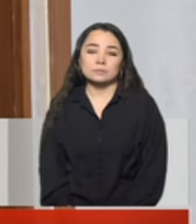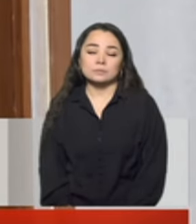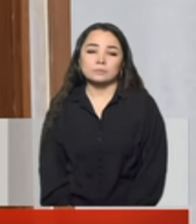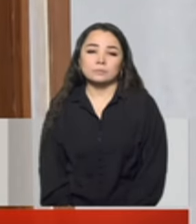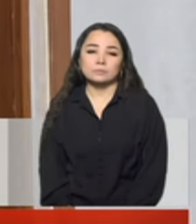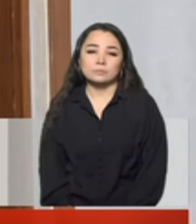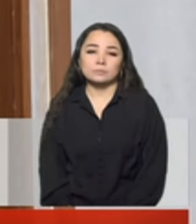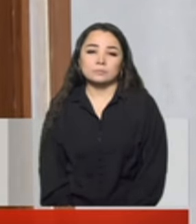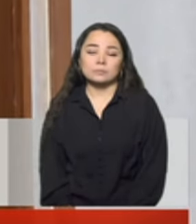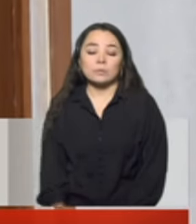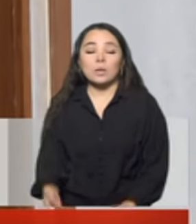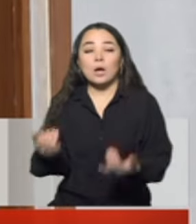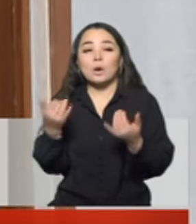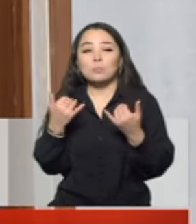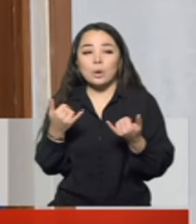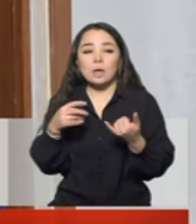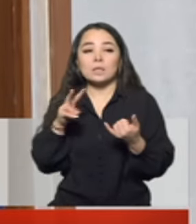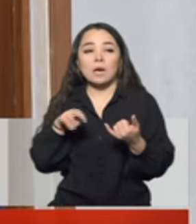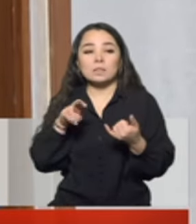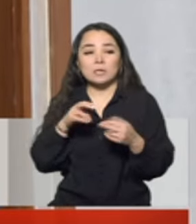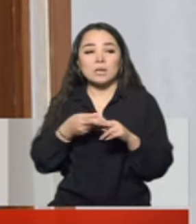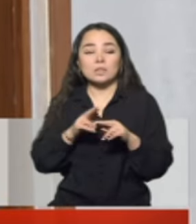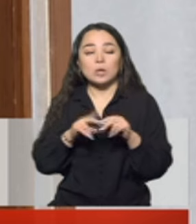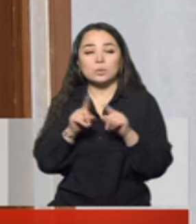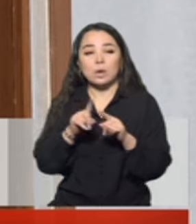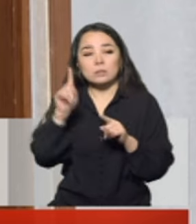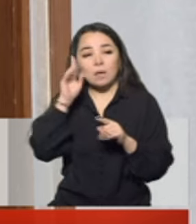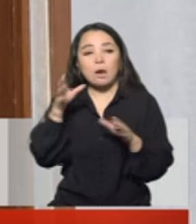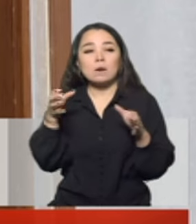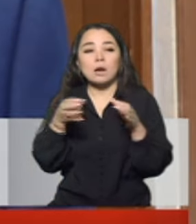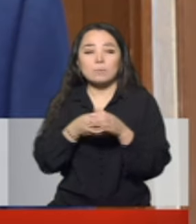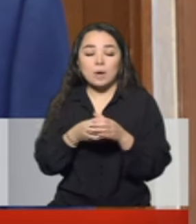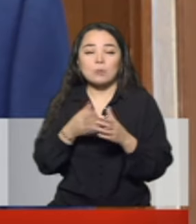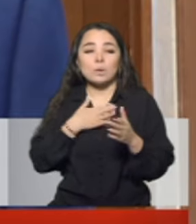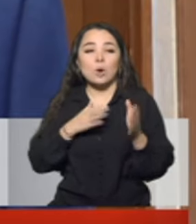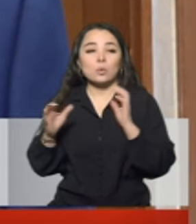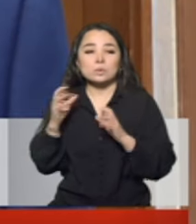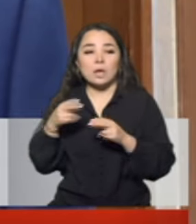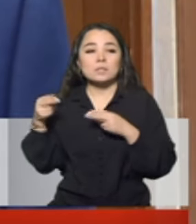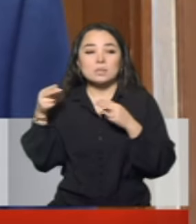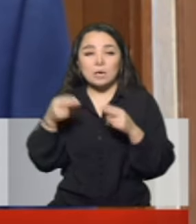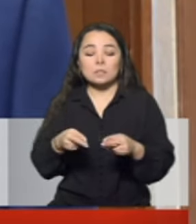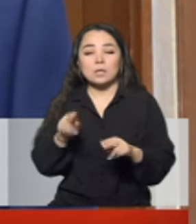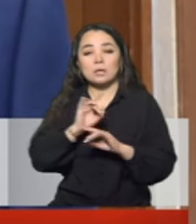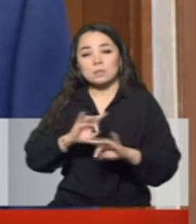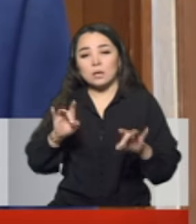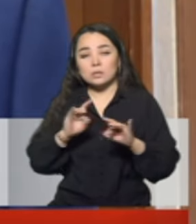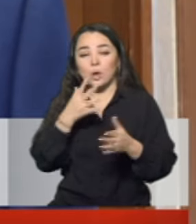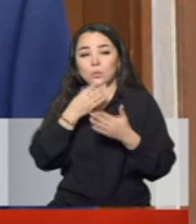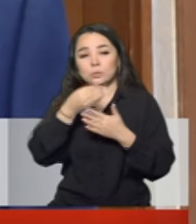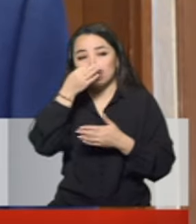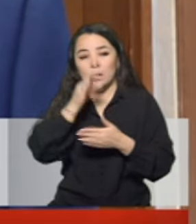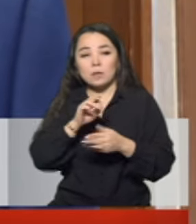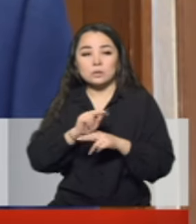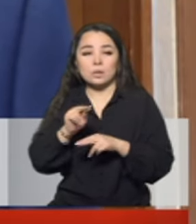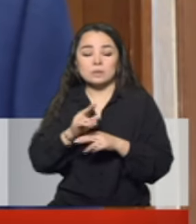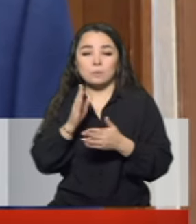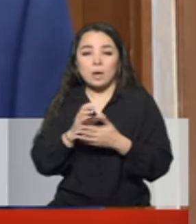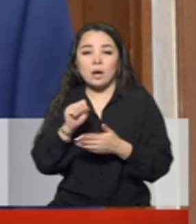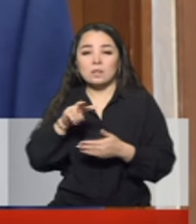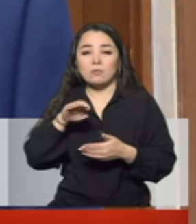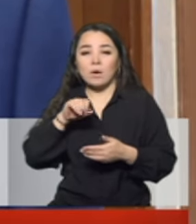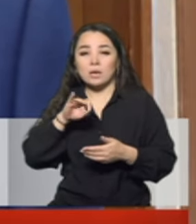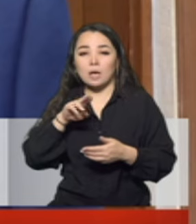как Яндекс. Бүгін Яндекс сияқты танымал компания біздің университетімізге арнайы келіп, студенттерге дәріс өткізіп, өз тәжірибесімен бөлісті. Әл-Фараби